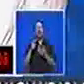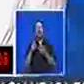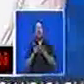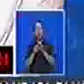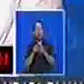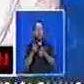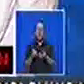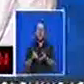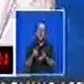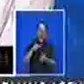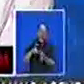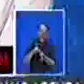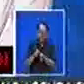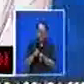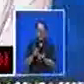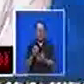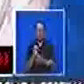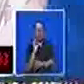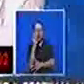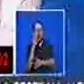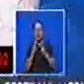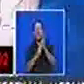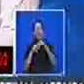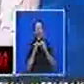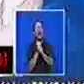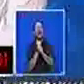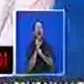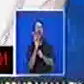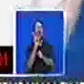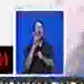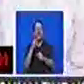ini yang kita edukasi kepada masyarakat. Mudah-mudahan bisa menyelesaikan masalah itu.